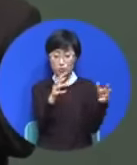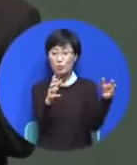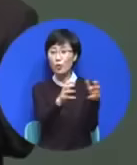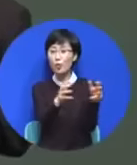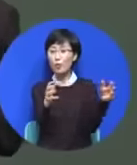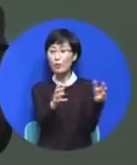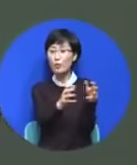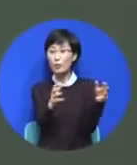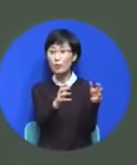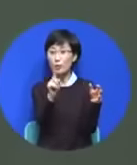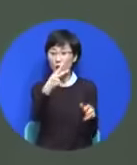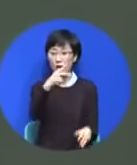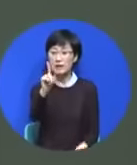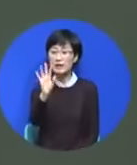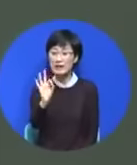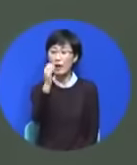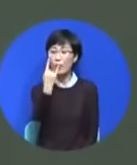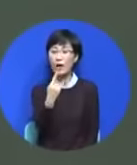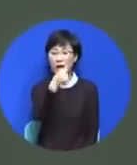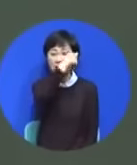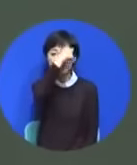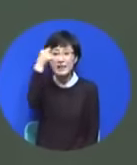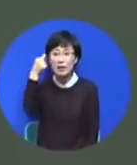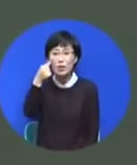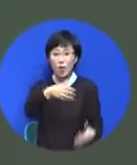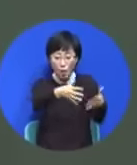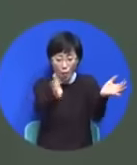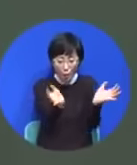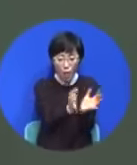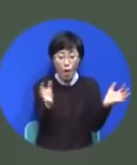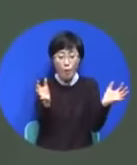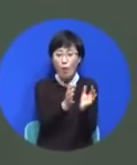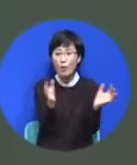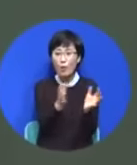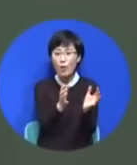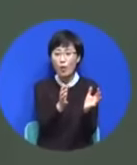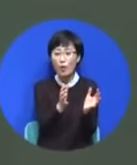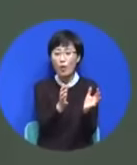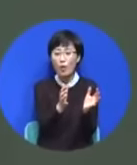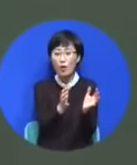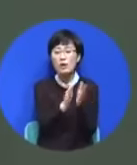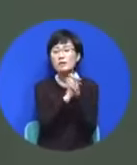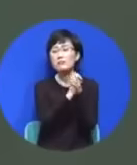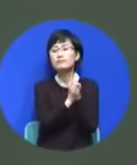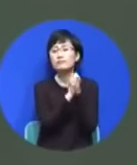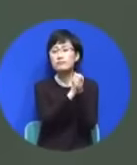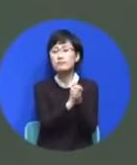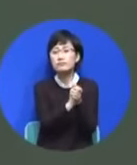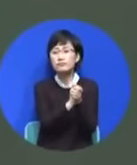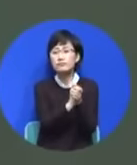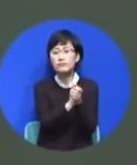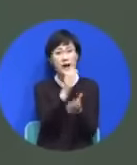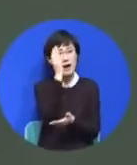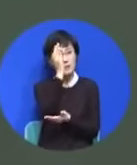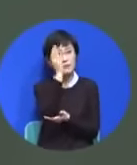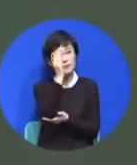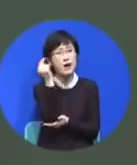모입니다 당원 전는 뭐여요 뭐 기도하고 메시지